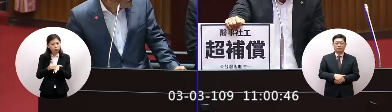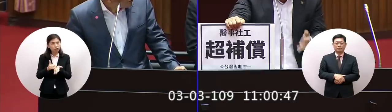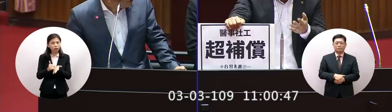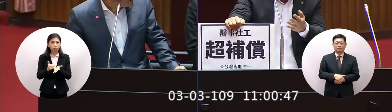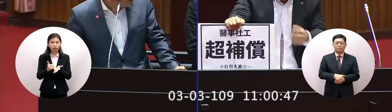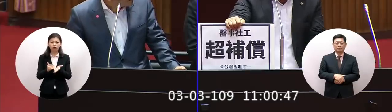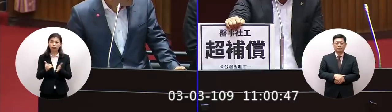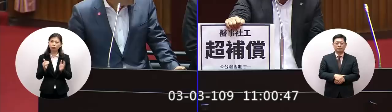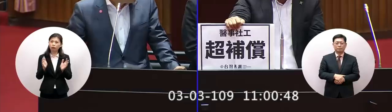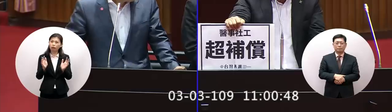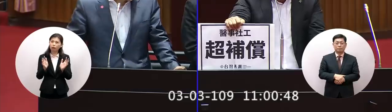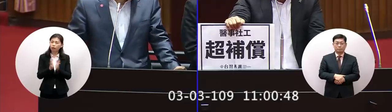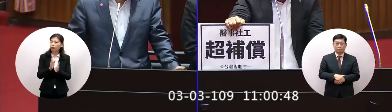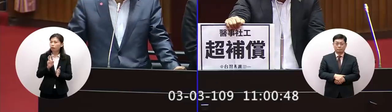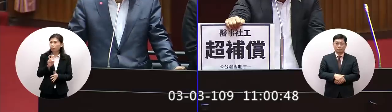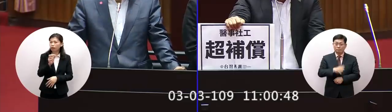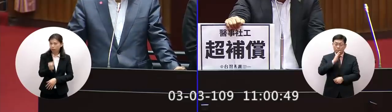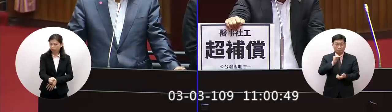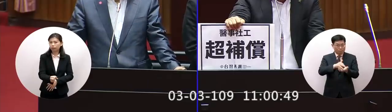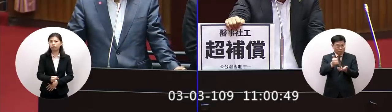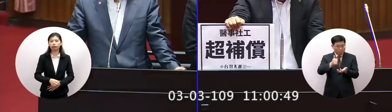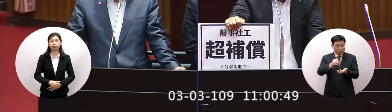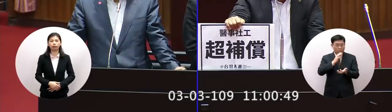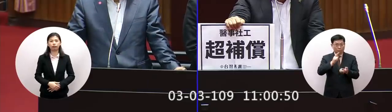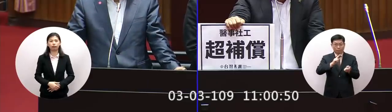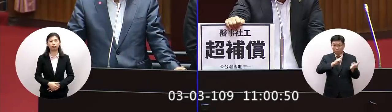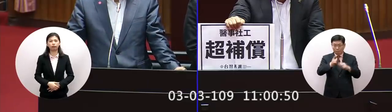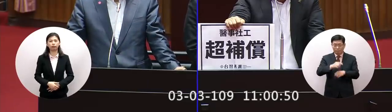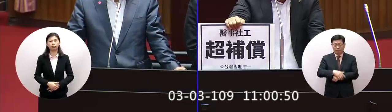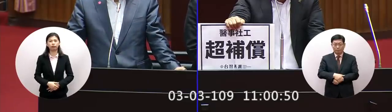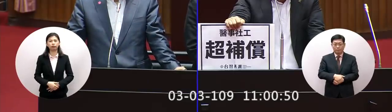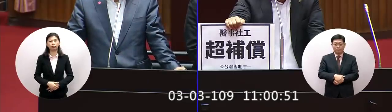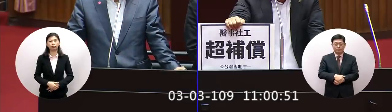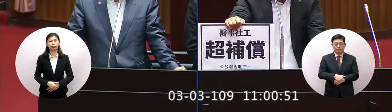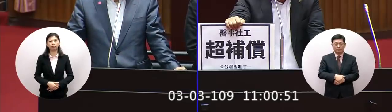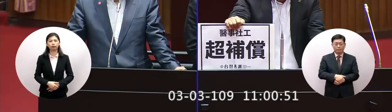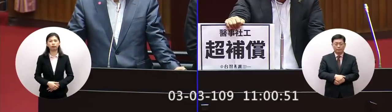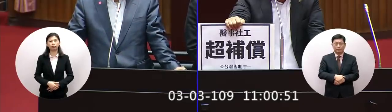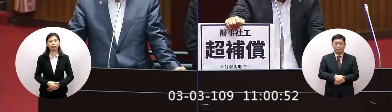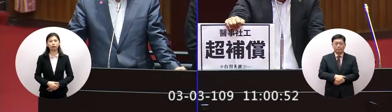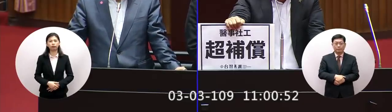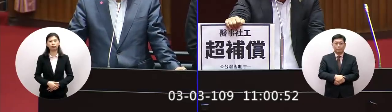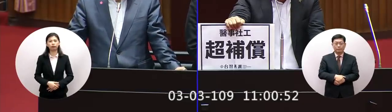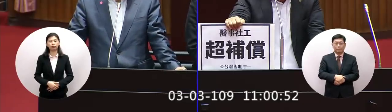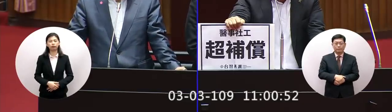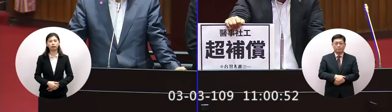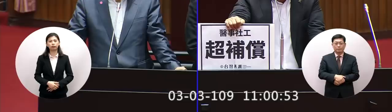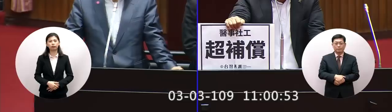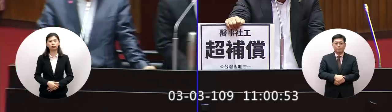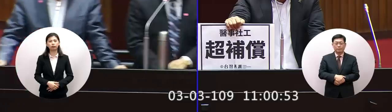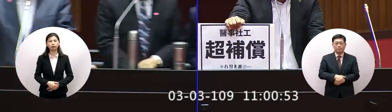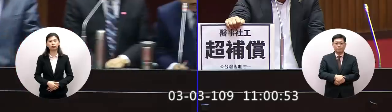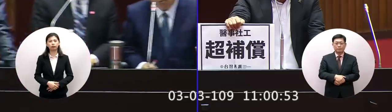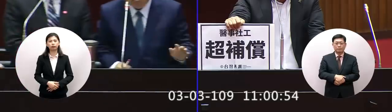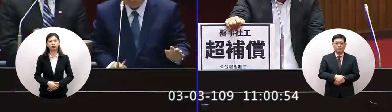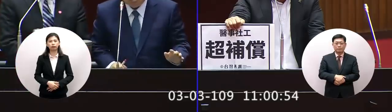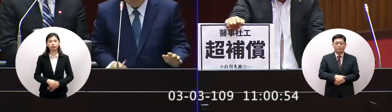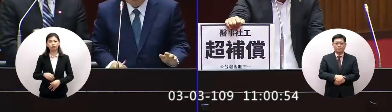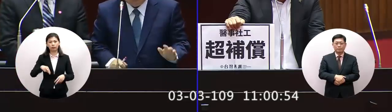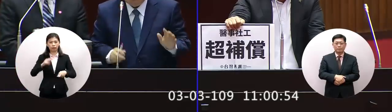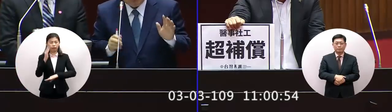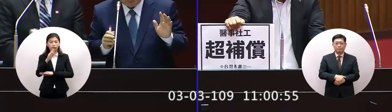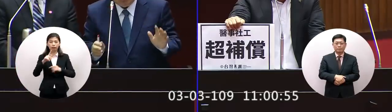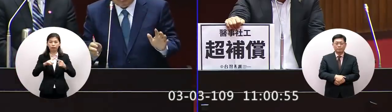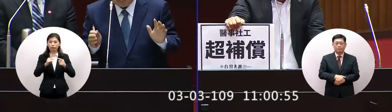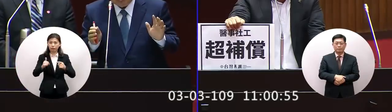波应该是差不多20亿 嘛。那个医师是1天10000块，护理人员是5000，啊，行政人员是1500